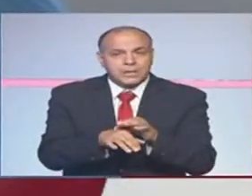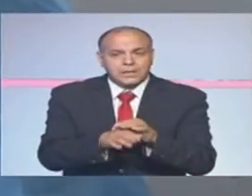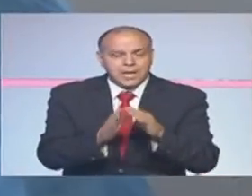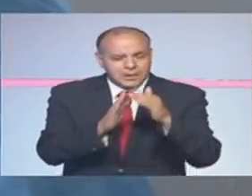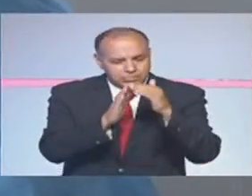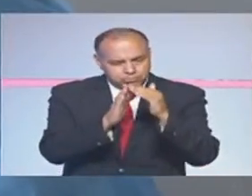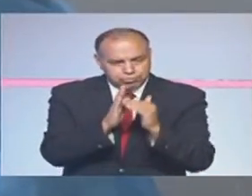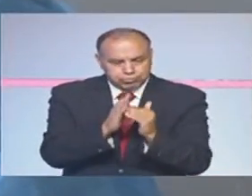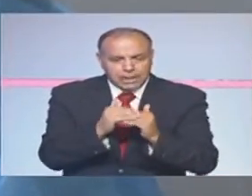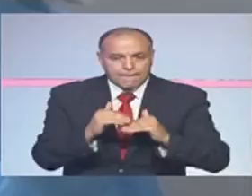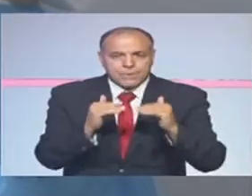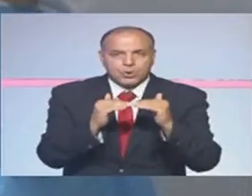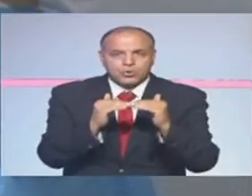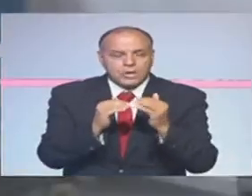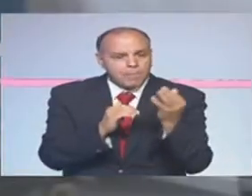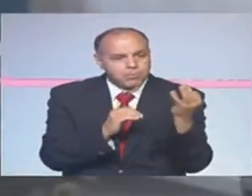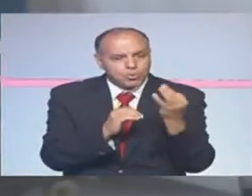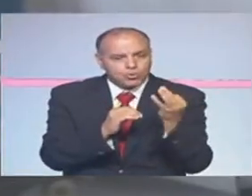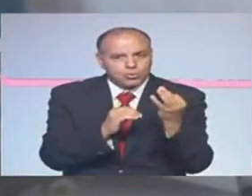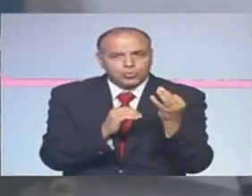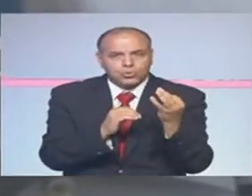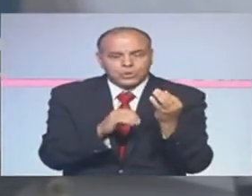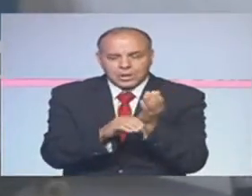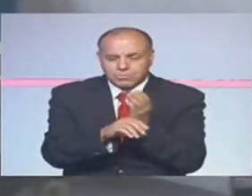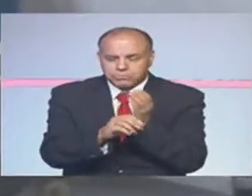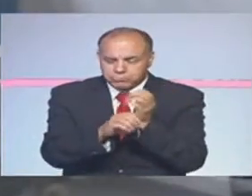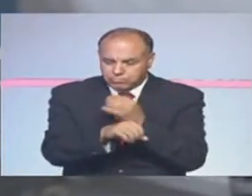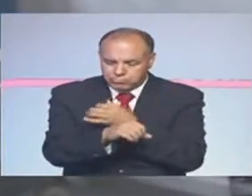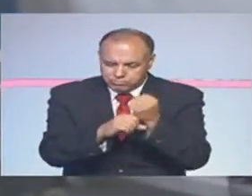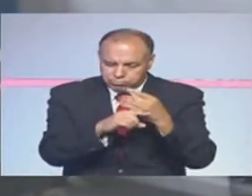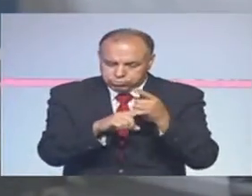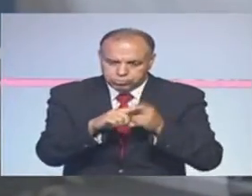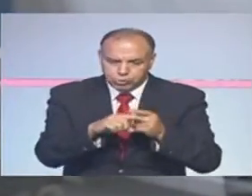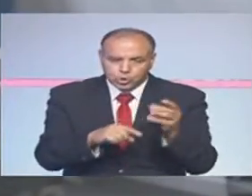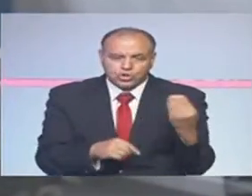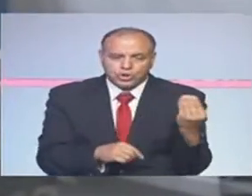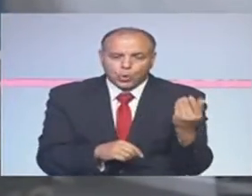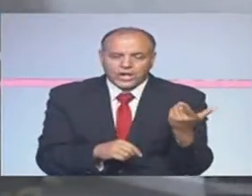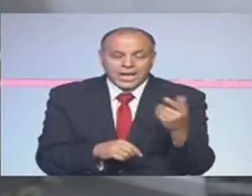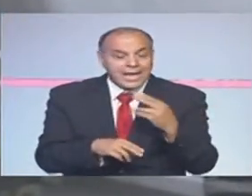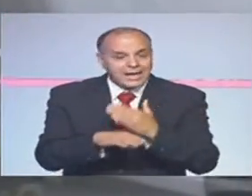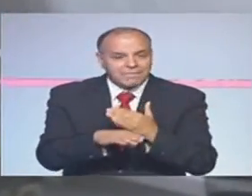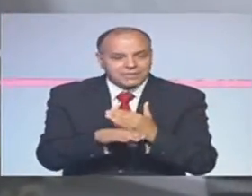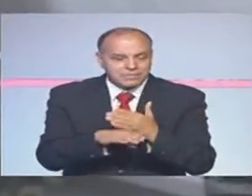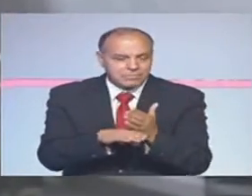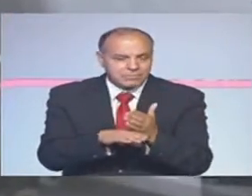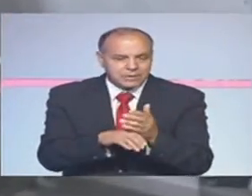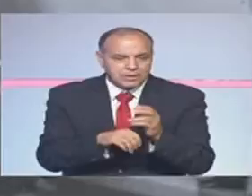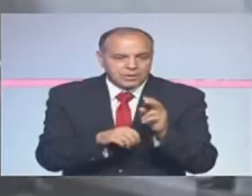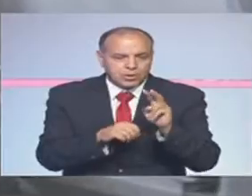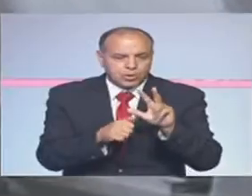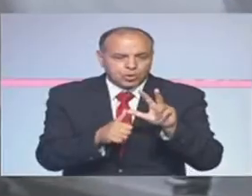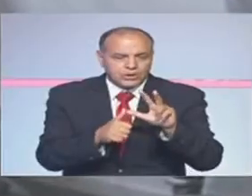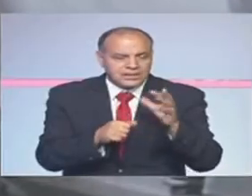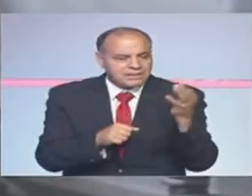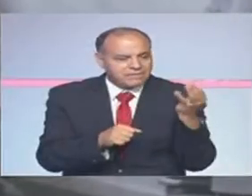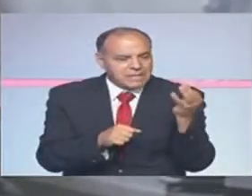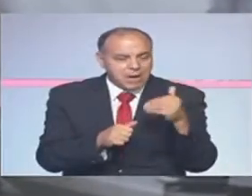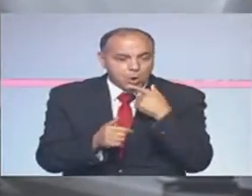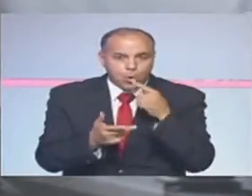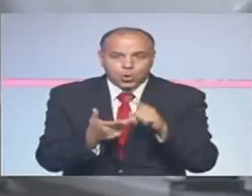على مستوى ايجابيه التحاليل المسجله الى حدود سته وثلاثين بالمائه